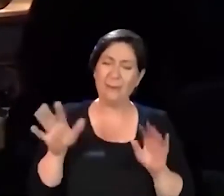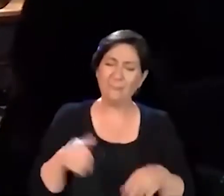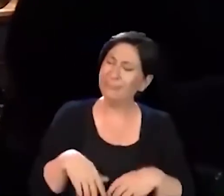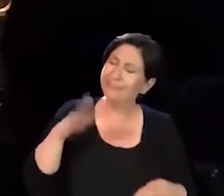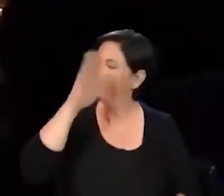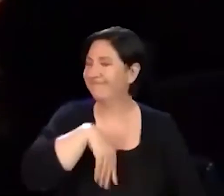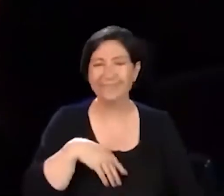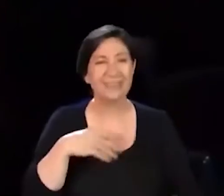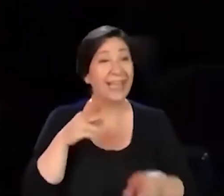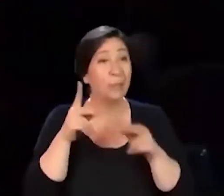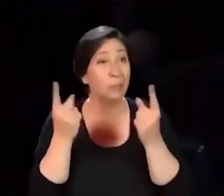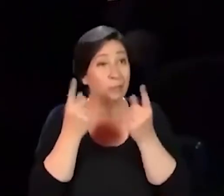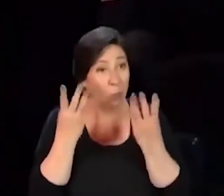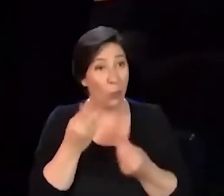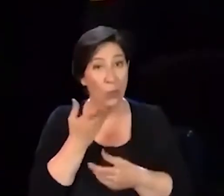ya